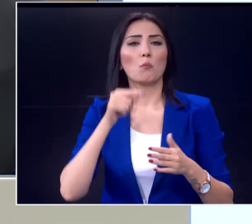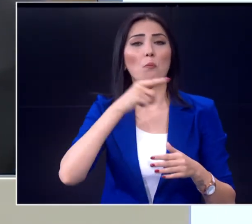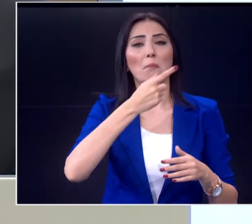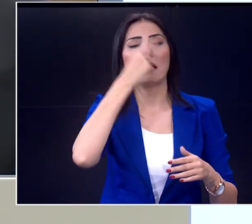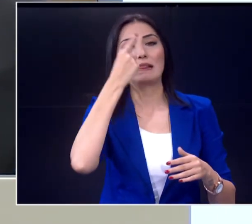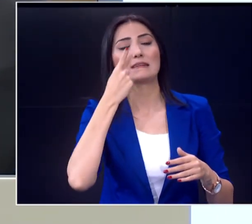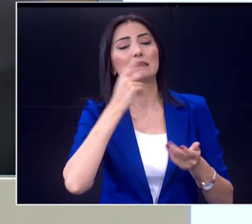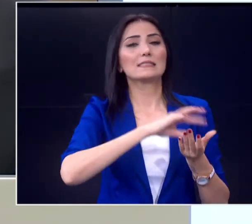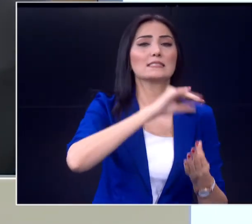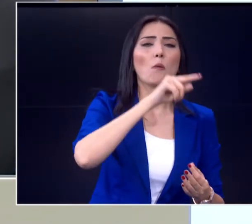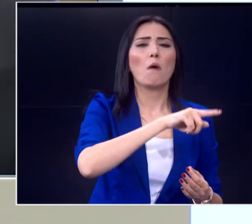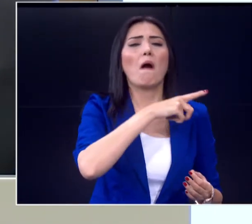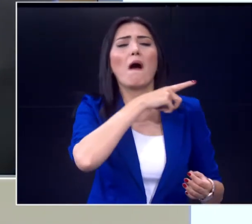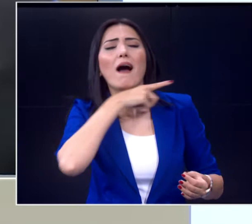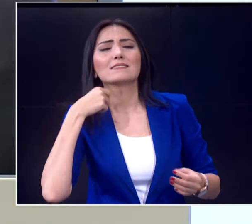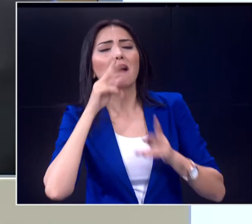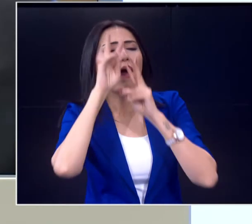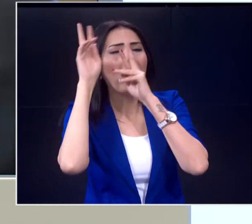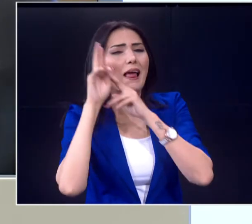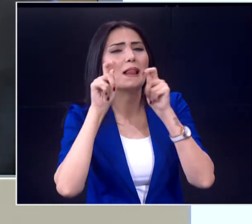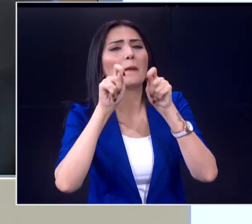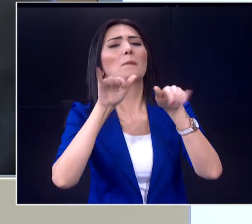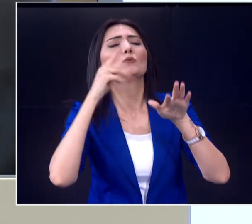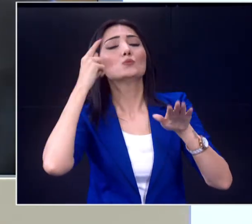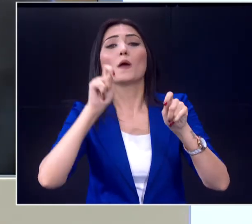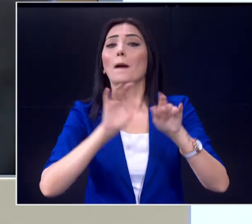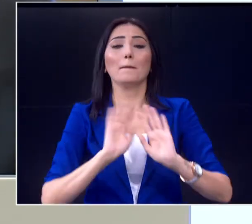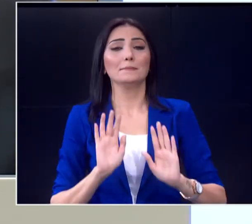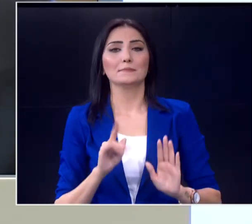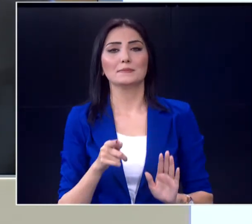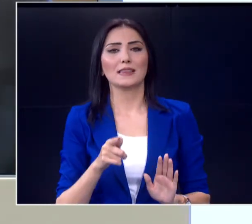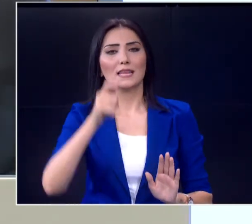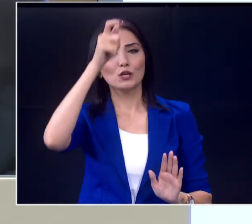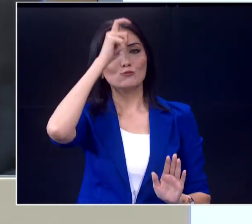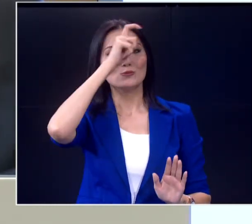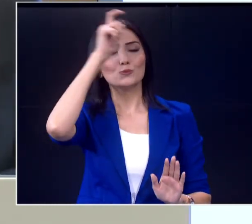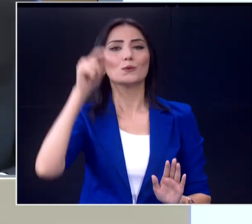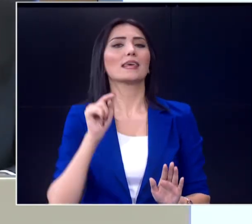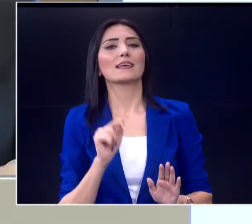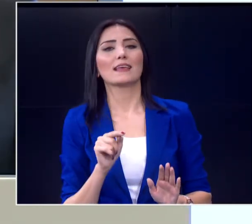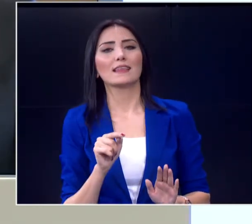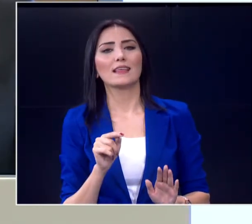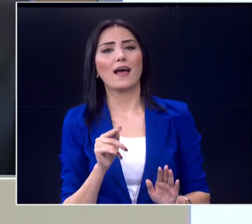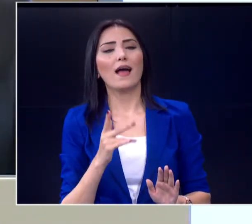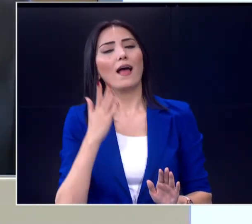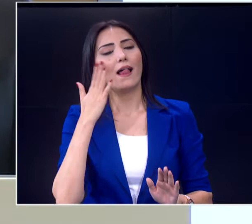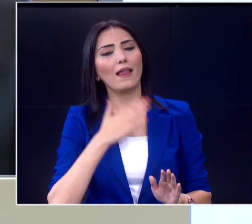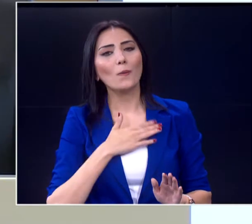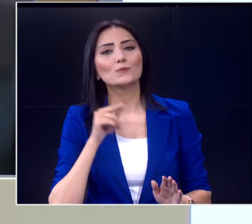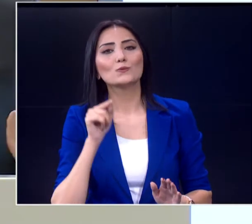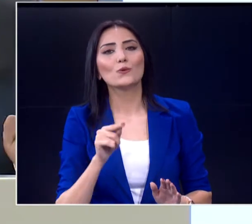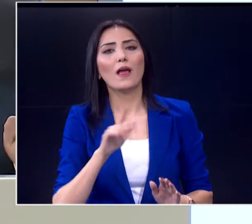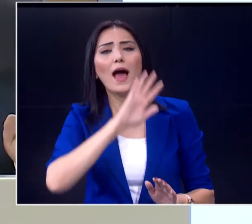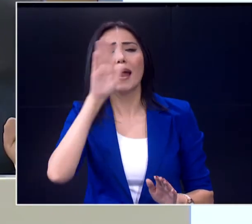buraları asla hayal edemez diye düşünmeyelim. Türkiye'de elhamdülillah